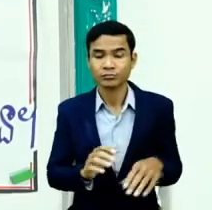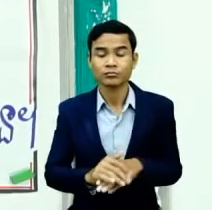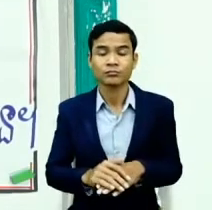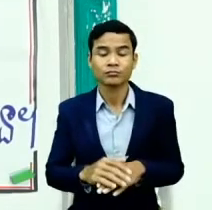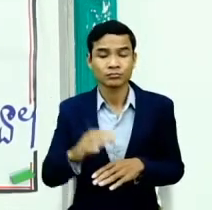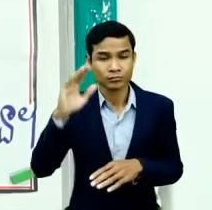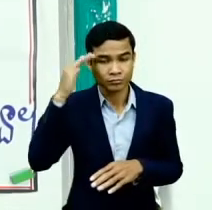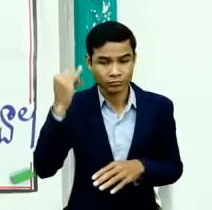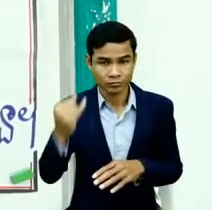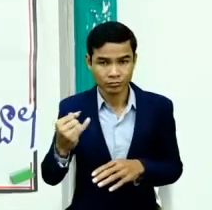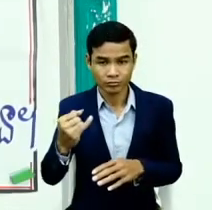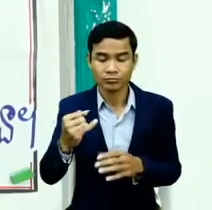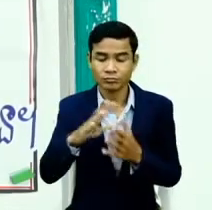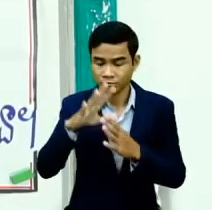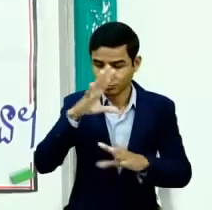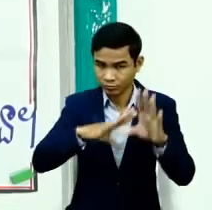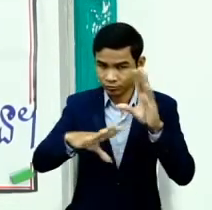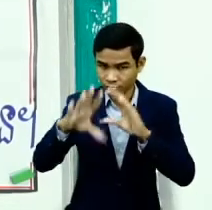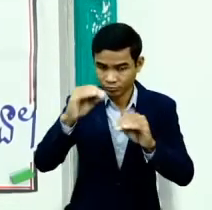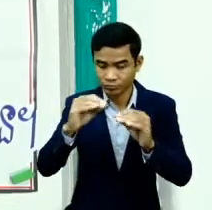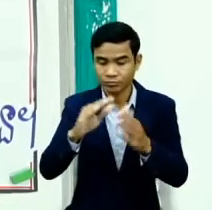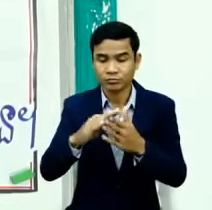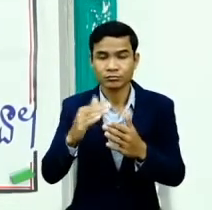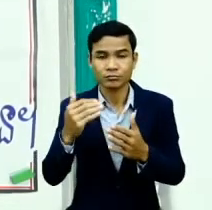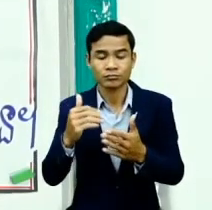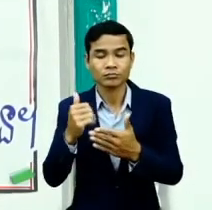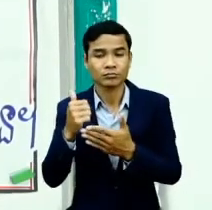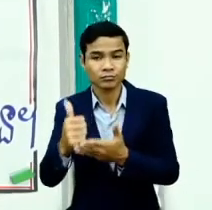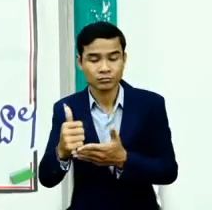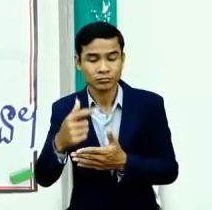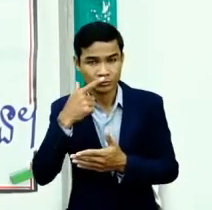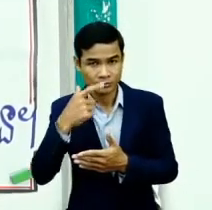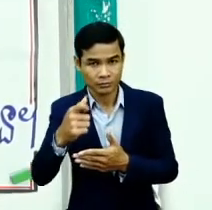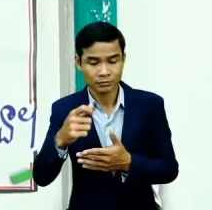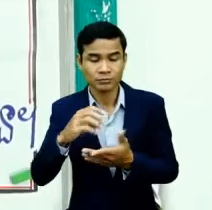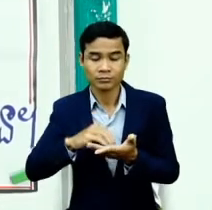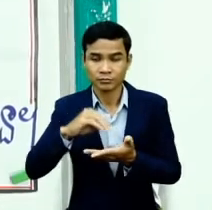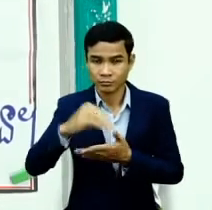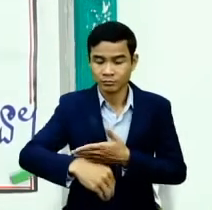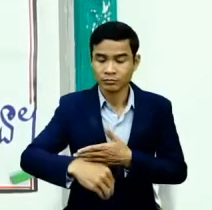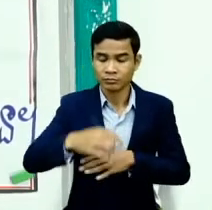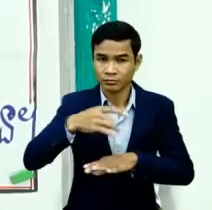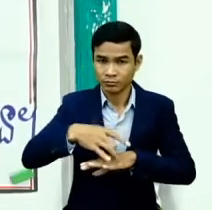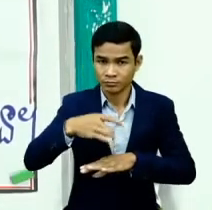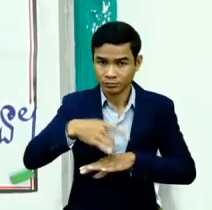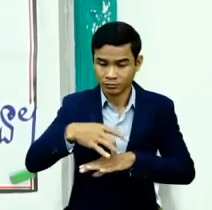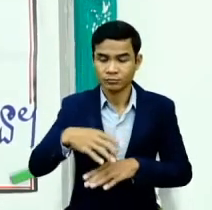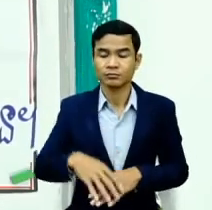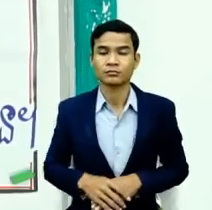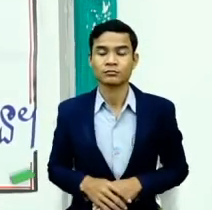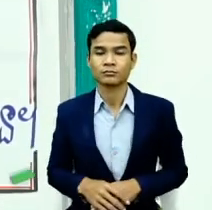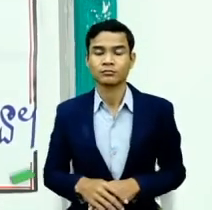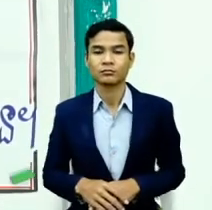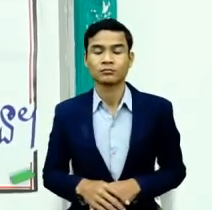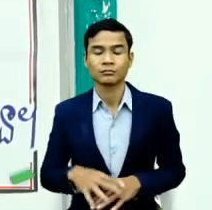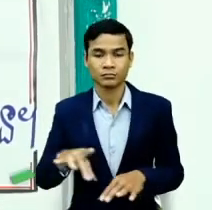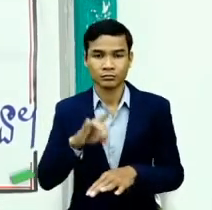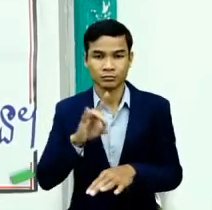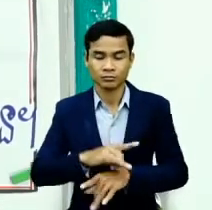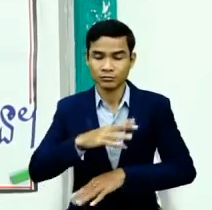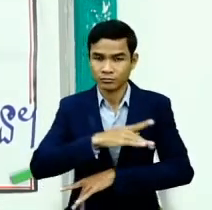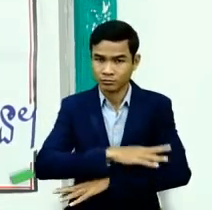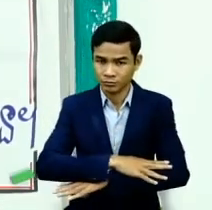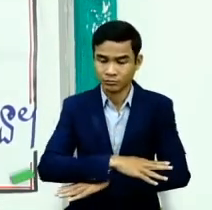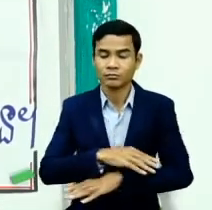ốt riêng phong chuối ở bốc đâm ở lật phòng bố tùm